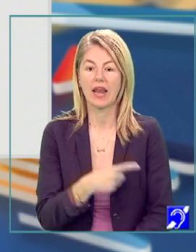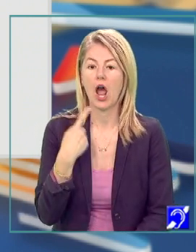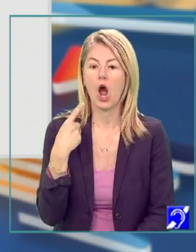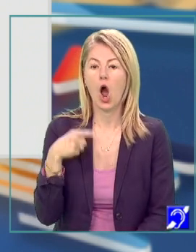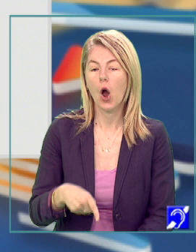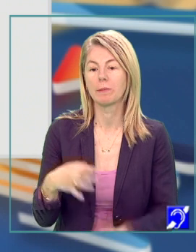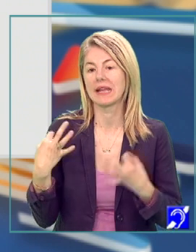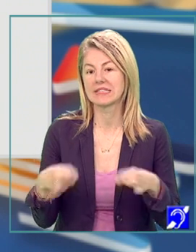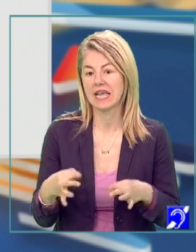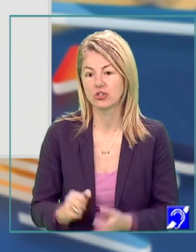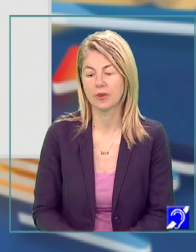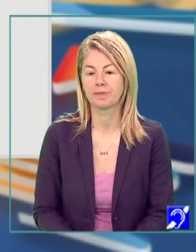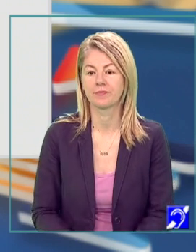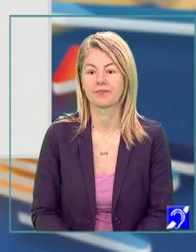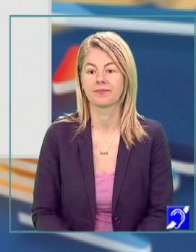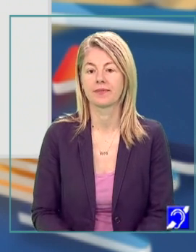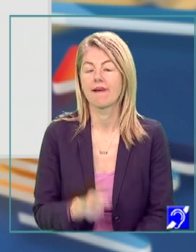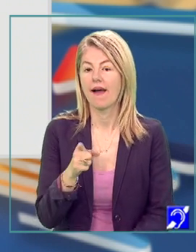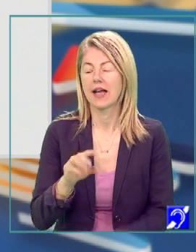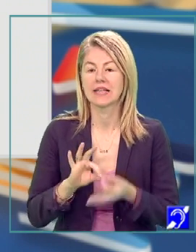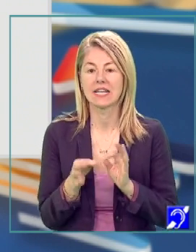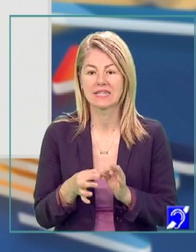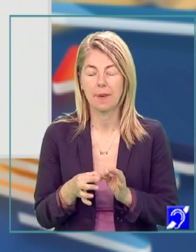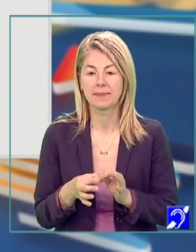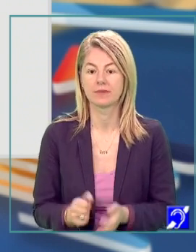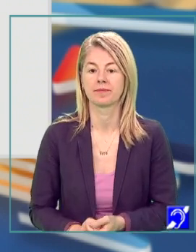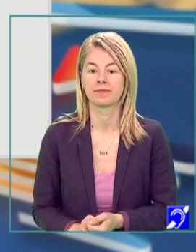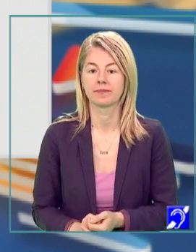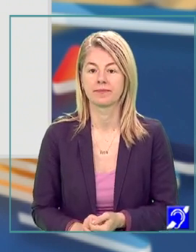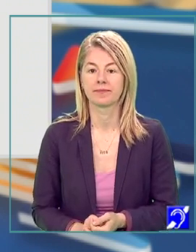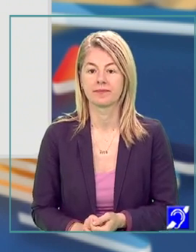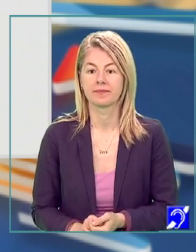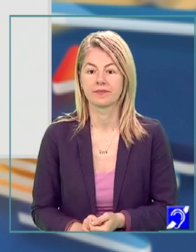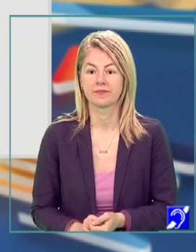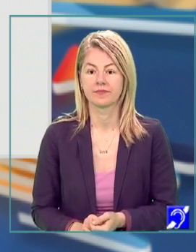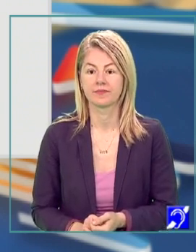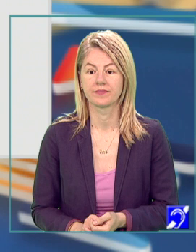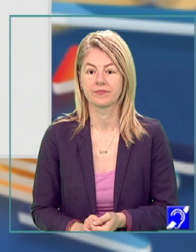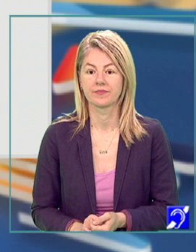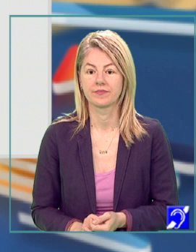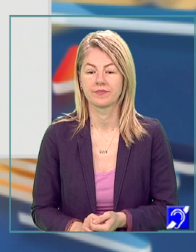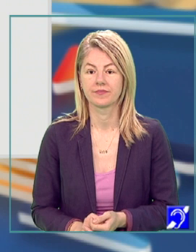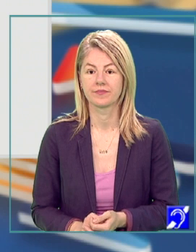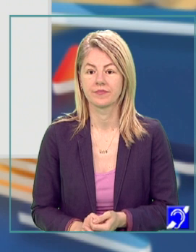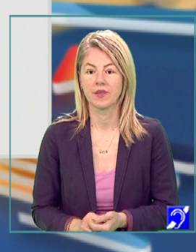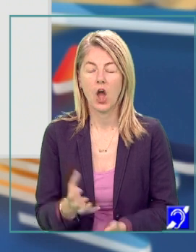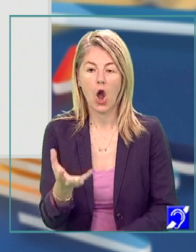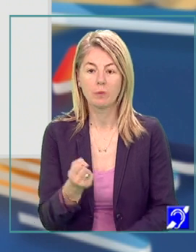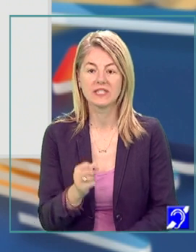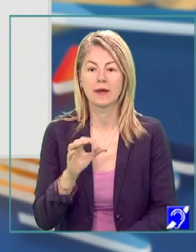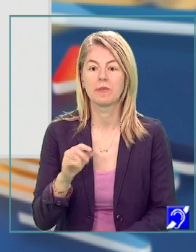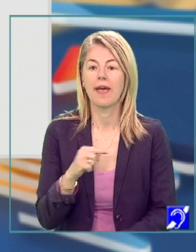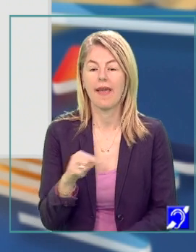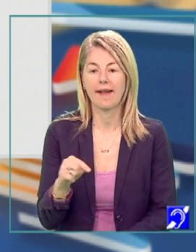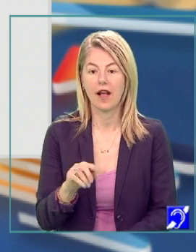5 la puterea 1010, folosind proprietățile puterilor, și obținem că egal